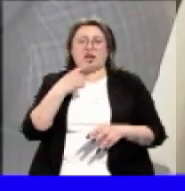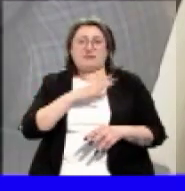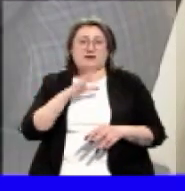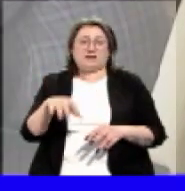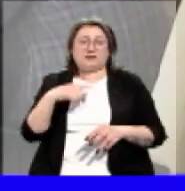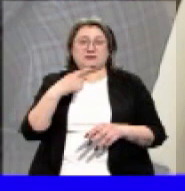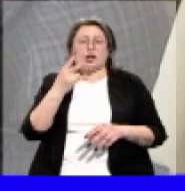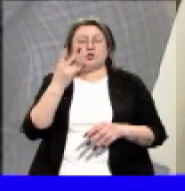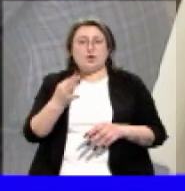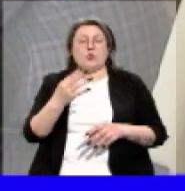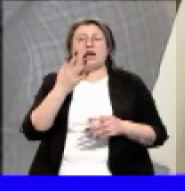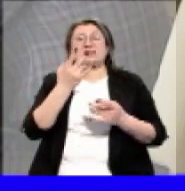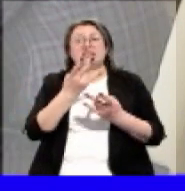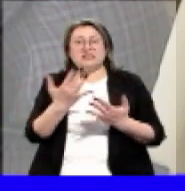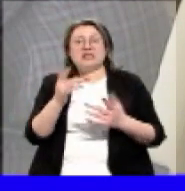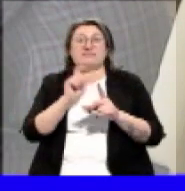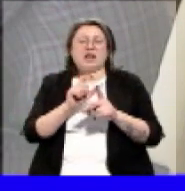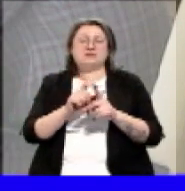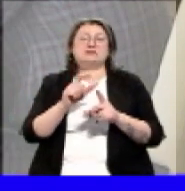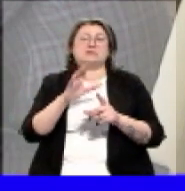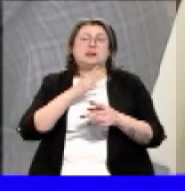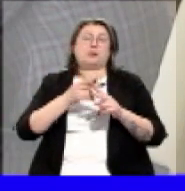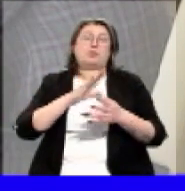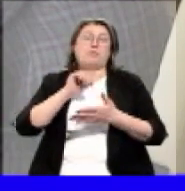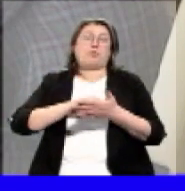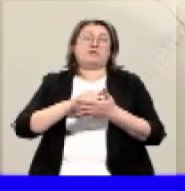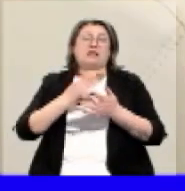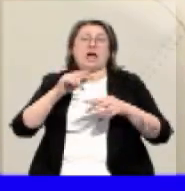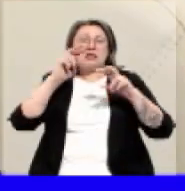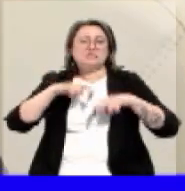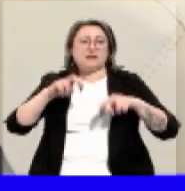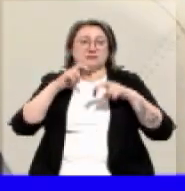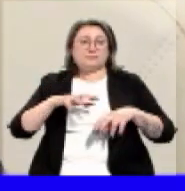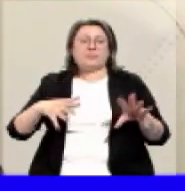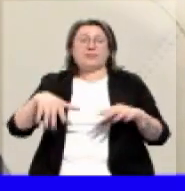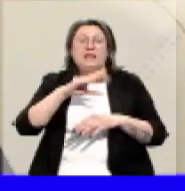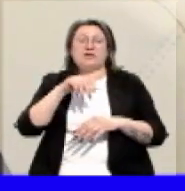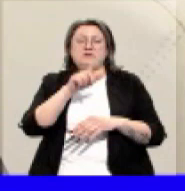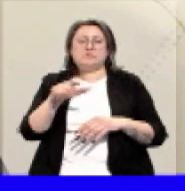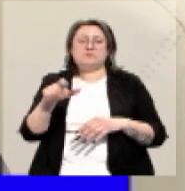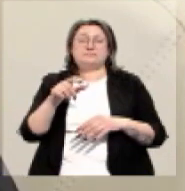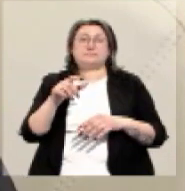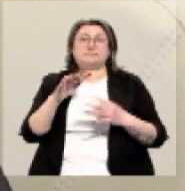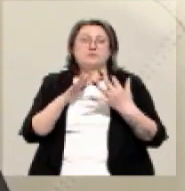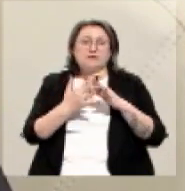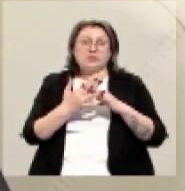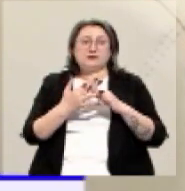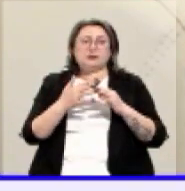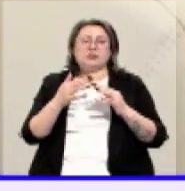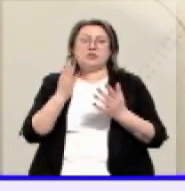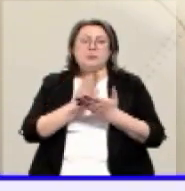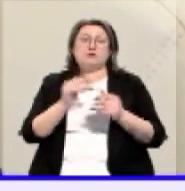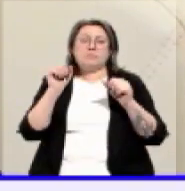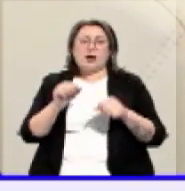говорят специалисты. Однако некоторые фразы послужили поводом для разбирательства. Все граждане населенного пункта